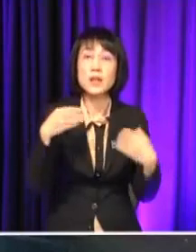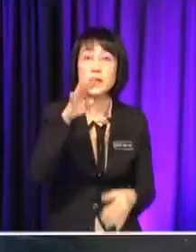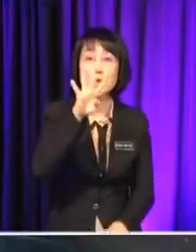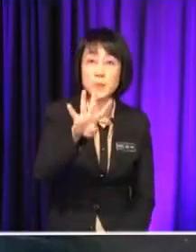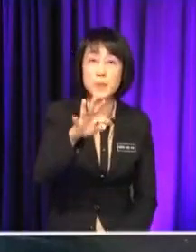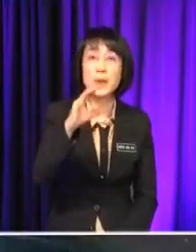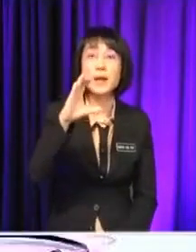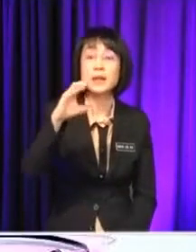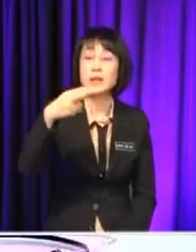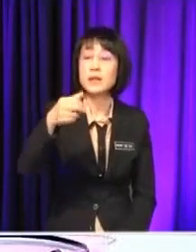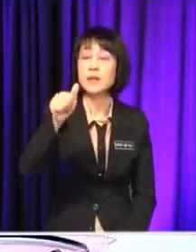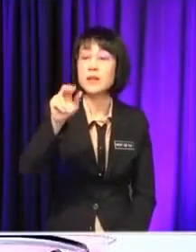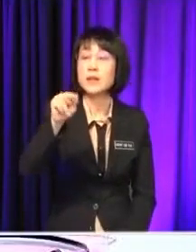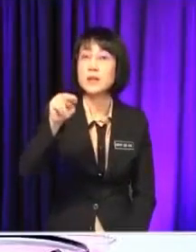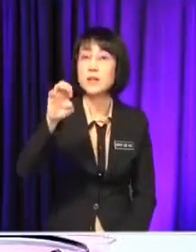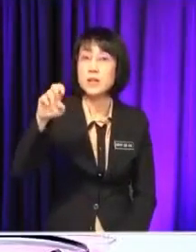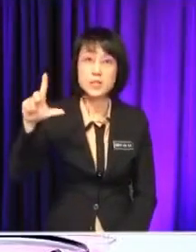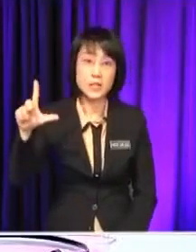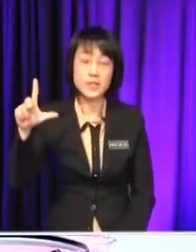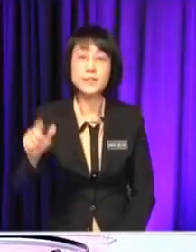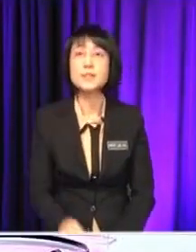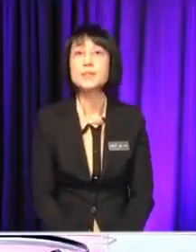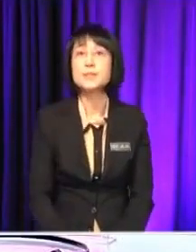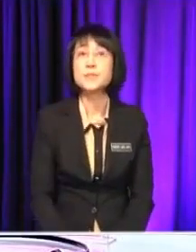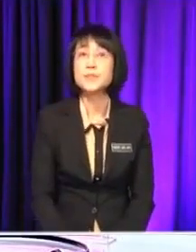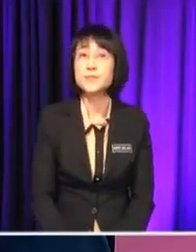ringkasan tentang pembelajaran kita dalam